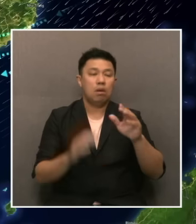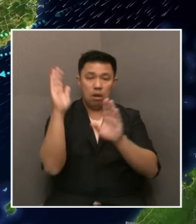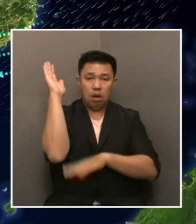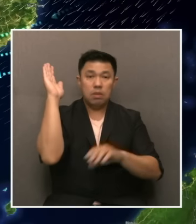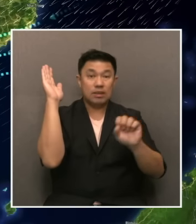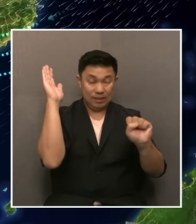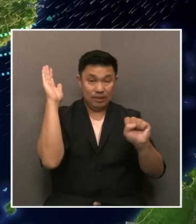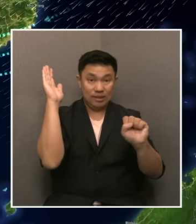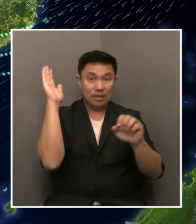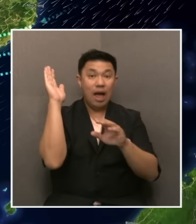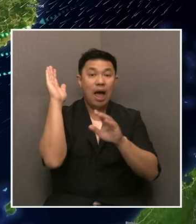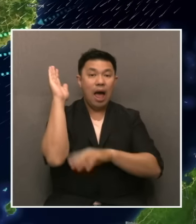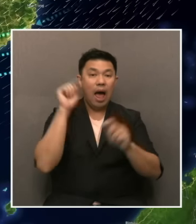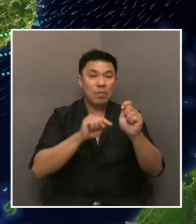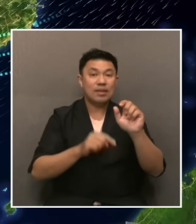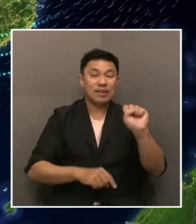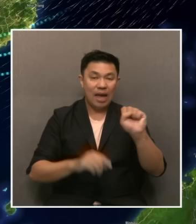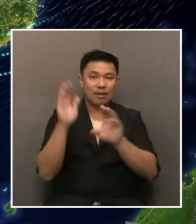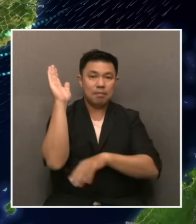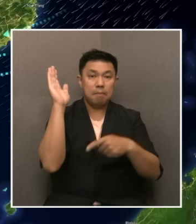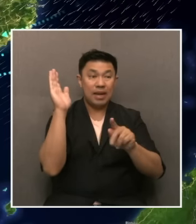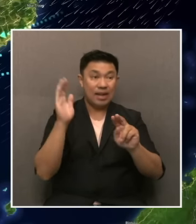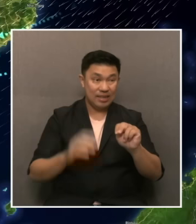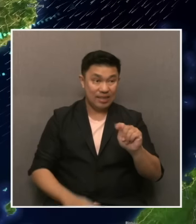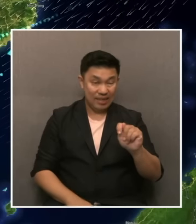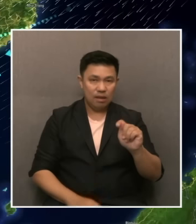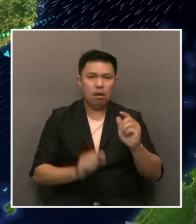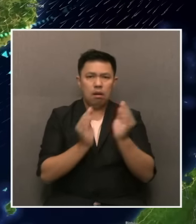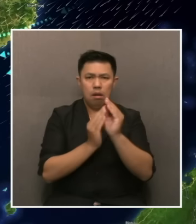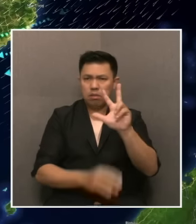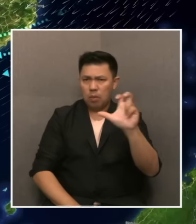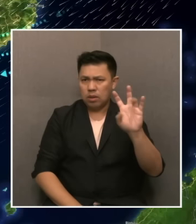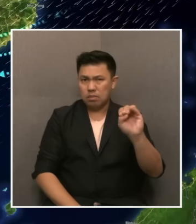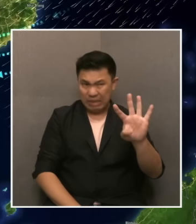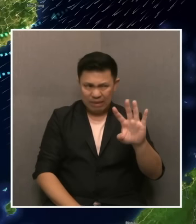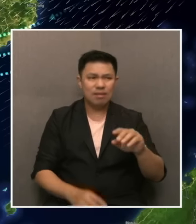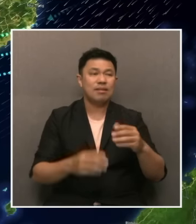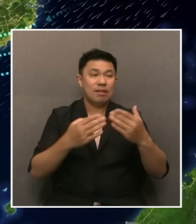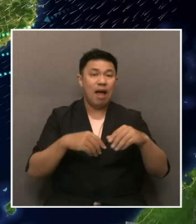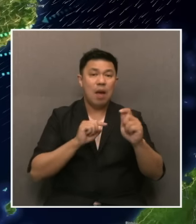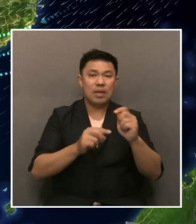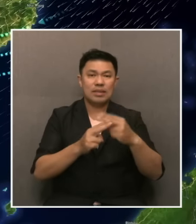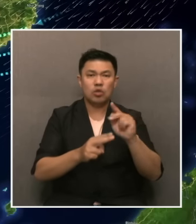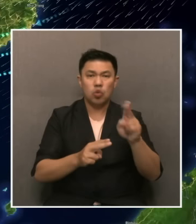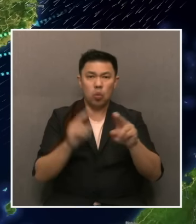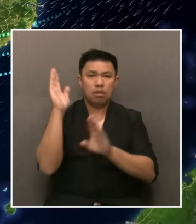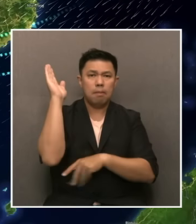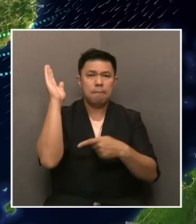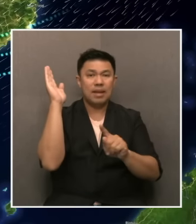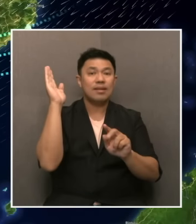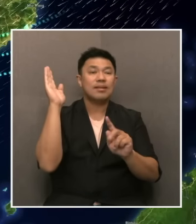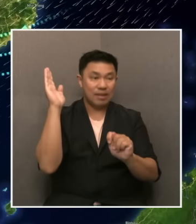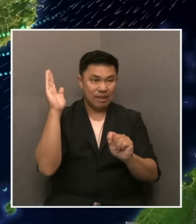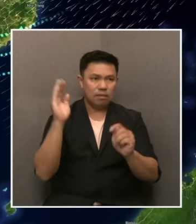บุรี จัหวดปัตตανี 374.5 mmอำเภอทุ่งยางแดง จังหวดปัตตานี 370